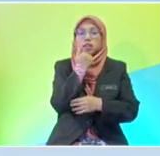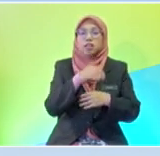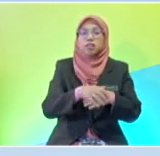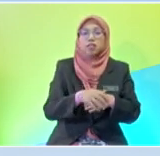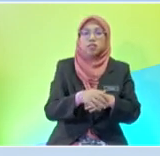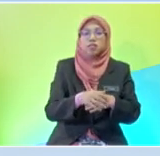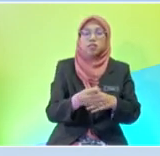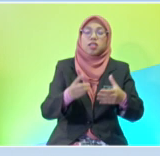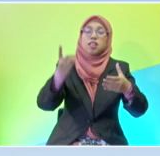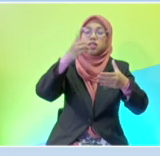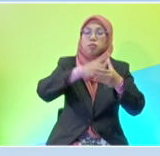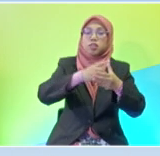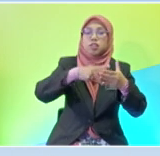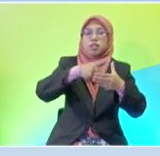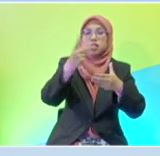dalam LED